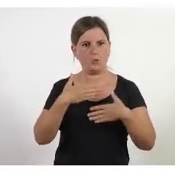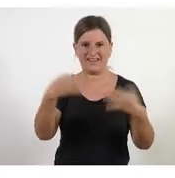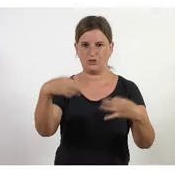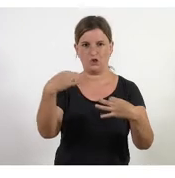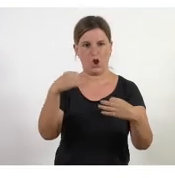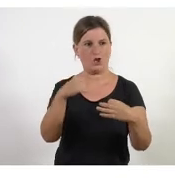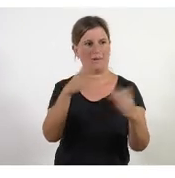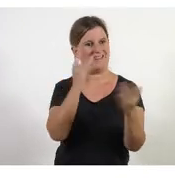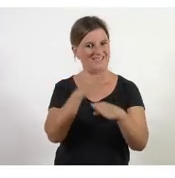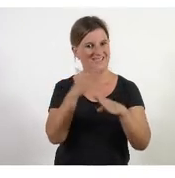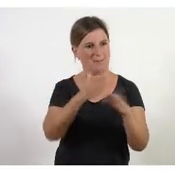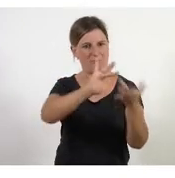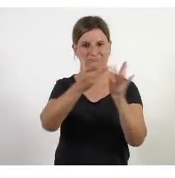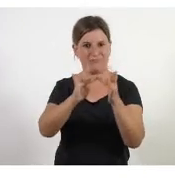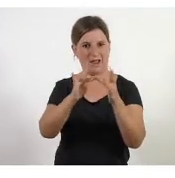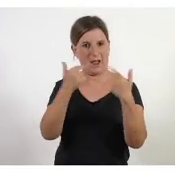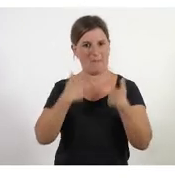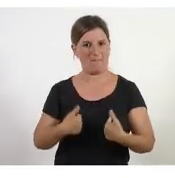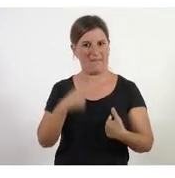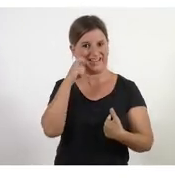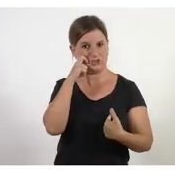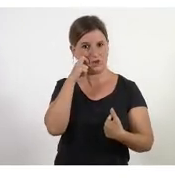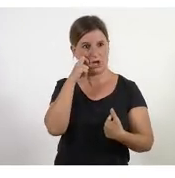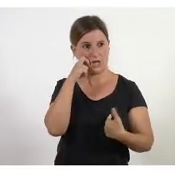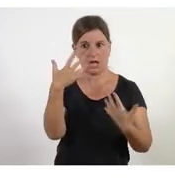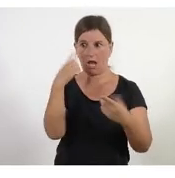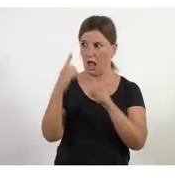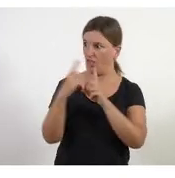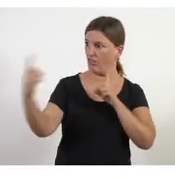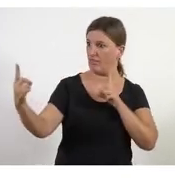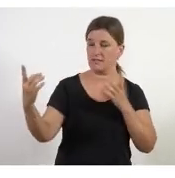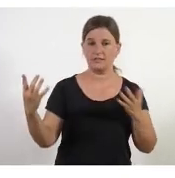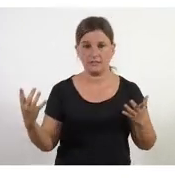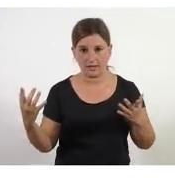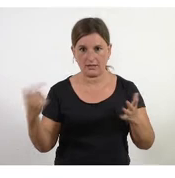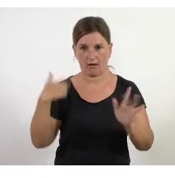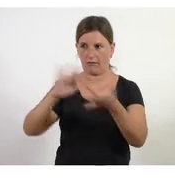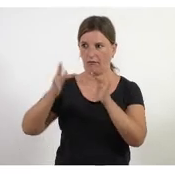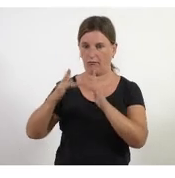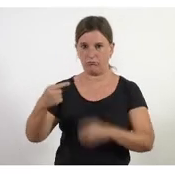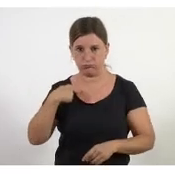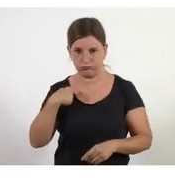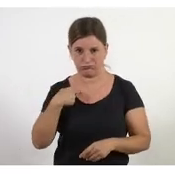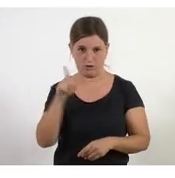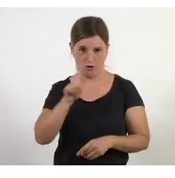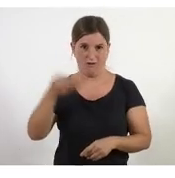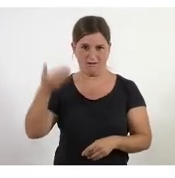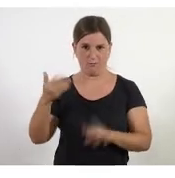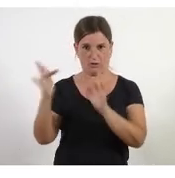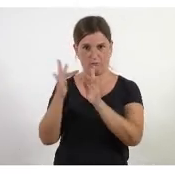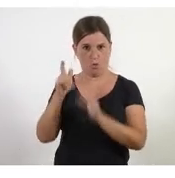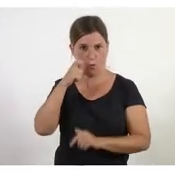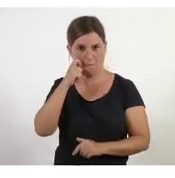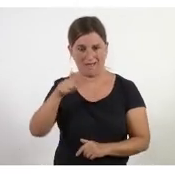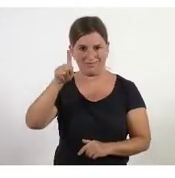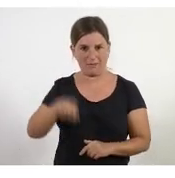relacions personals i és important que aquesta distància física no ens faci perdre el contacte humà.